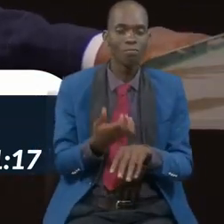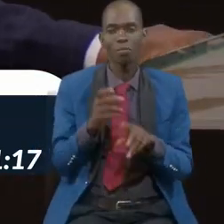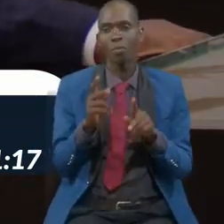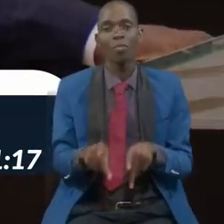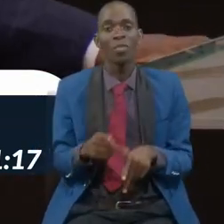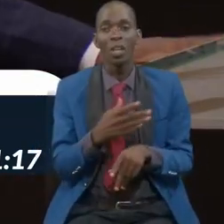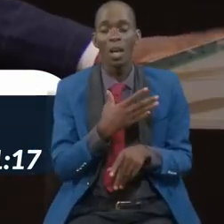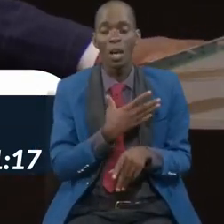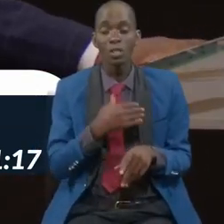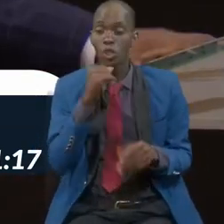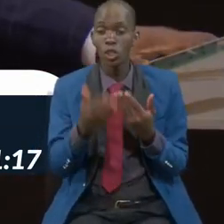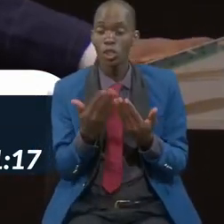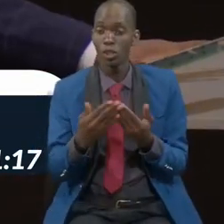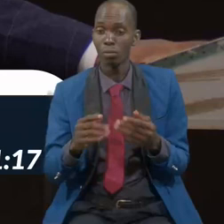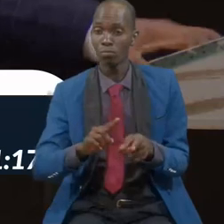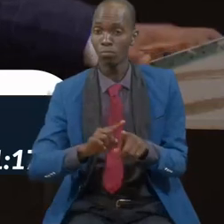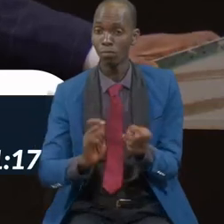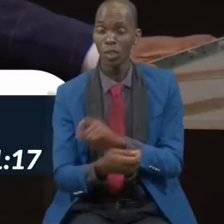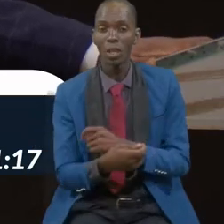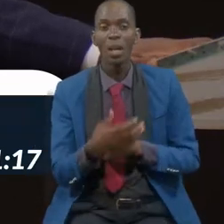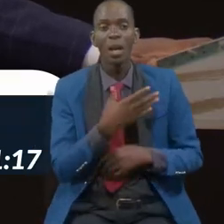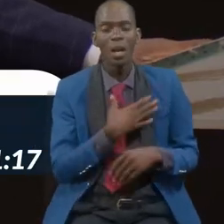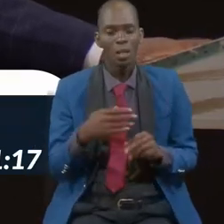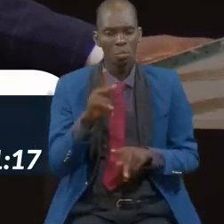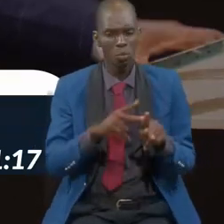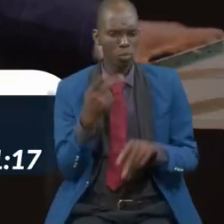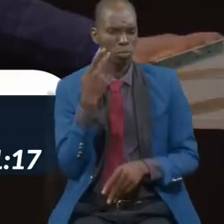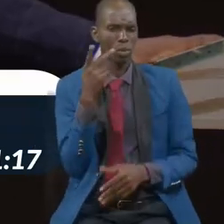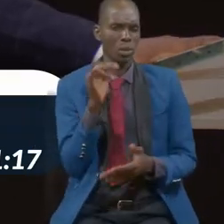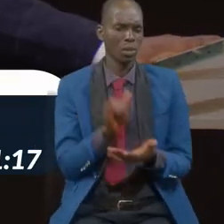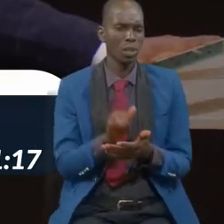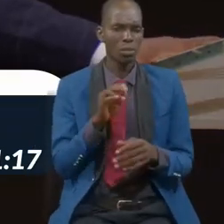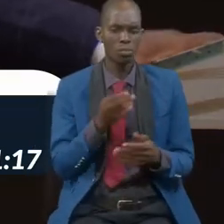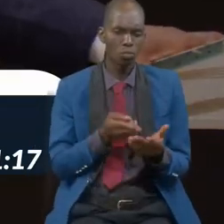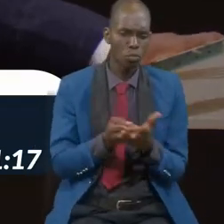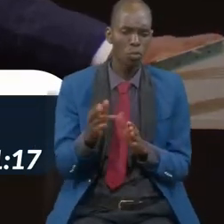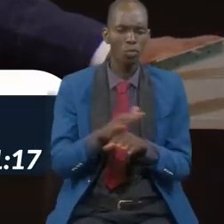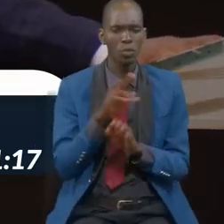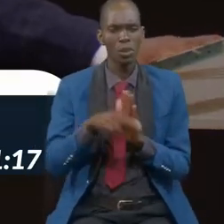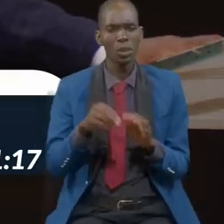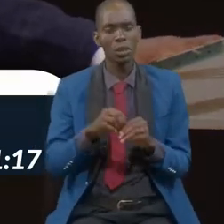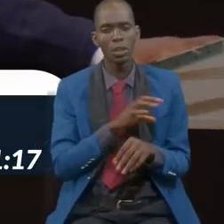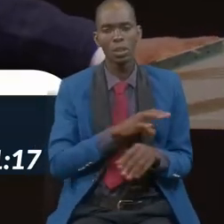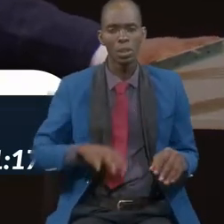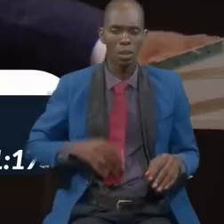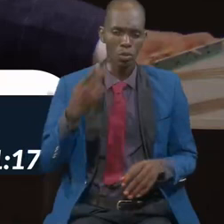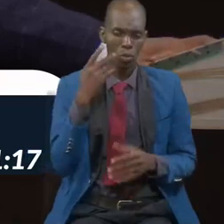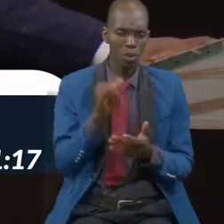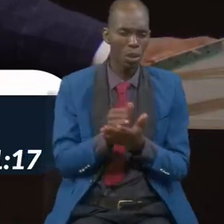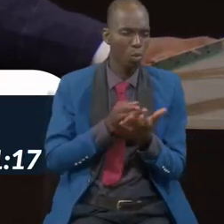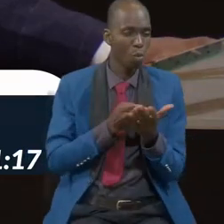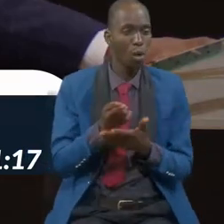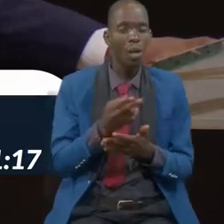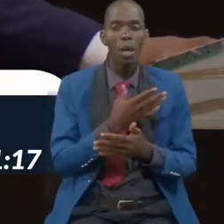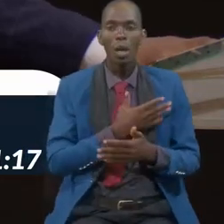Parce que les gens l'ont vu tel, ils ont vu cette transparence, ils ont vu cette honnêteté, ils ont